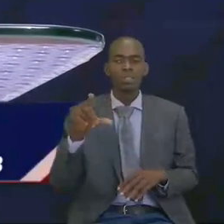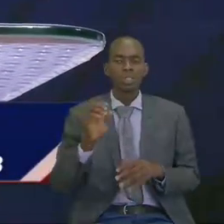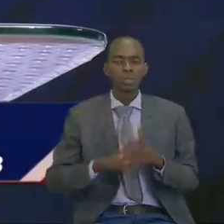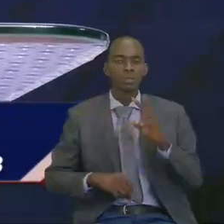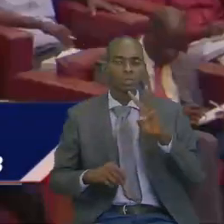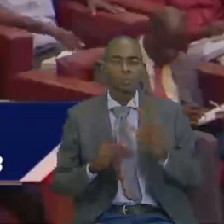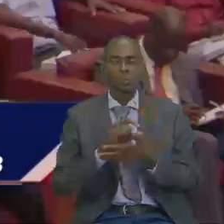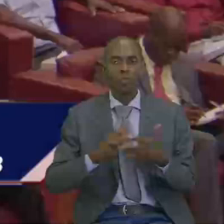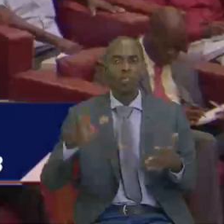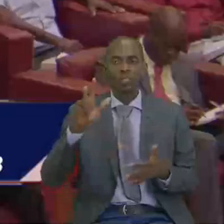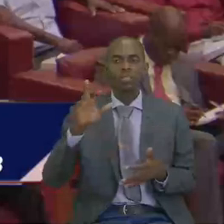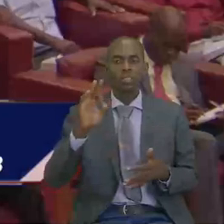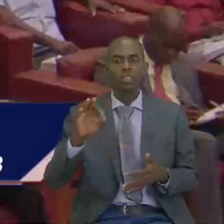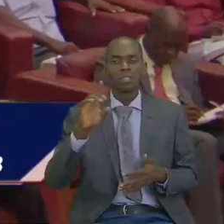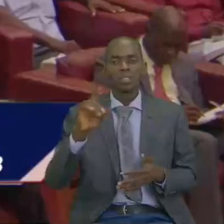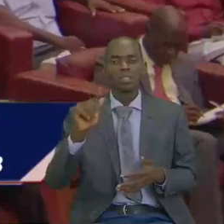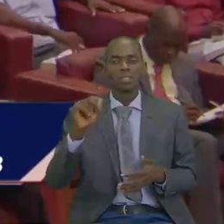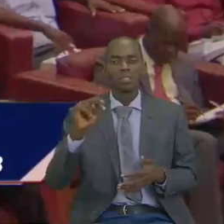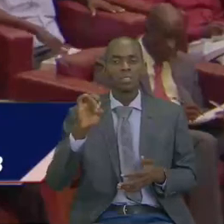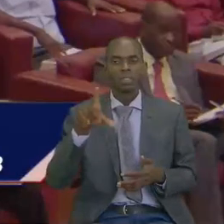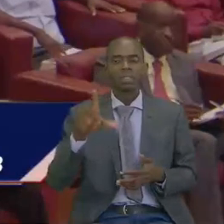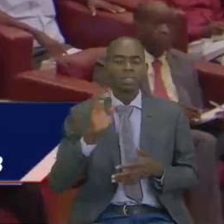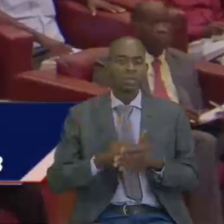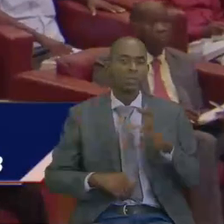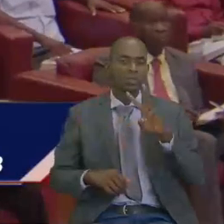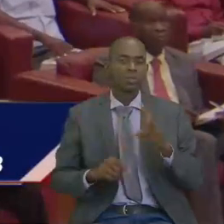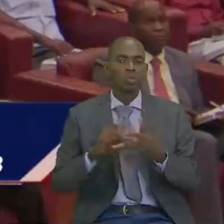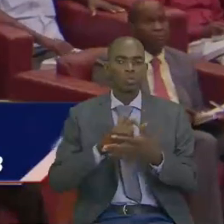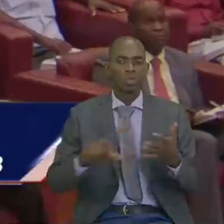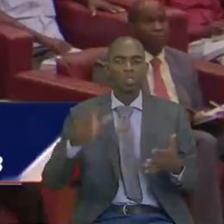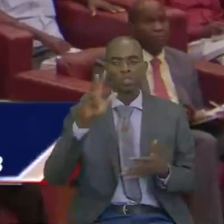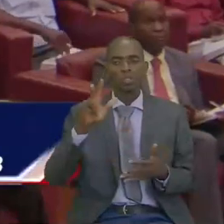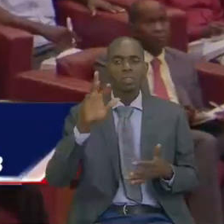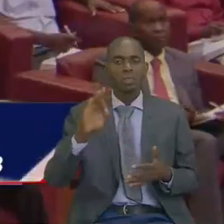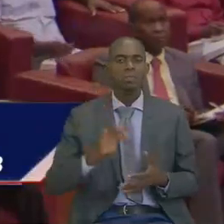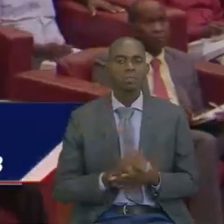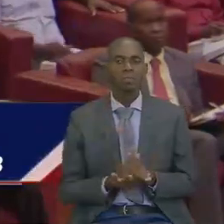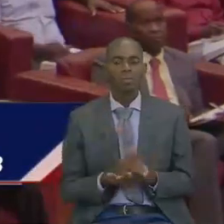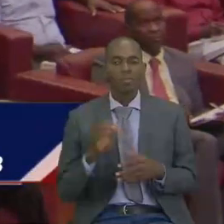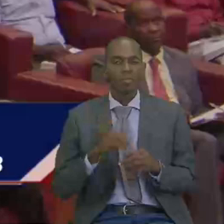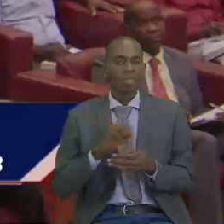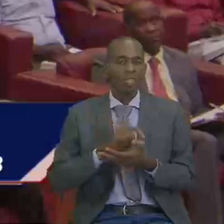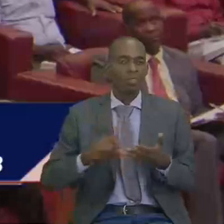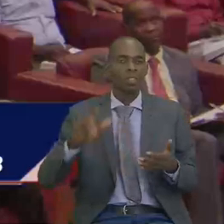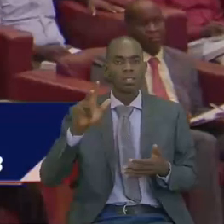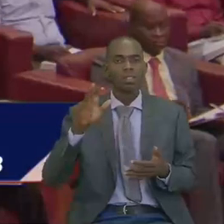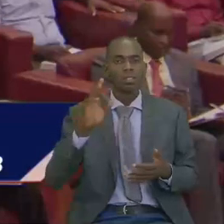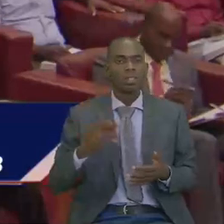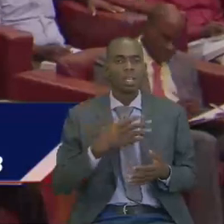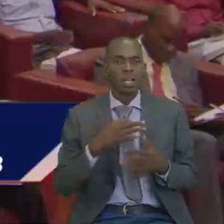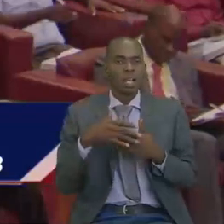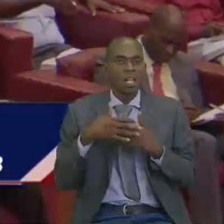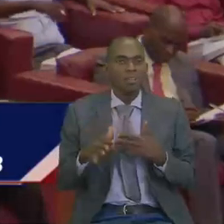Daniel chapitre 2, verset 39. Daniel 2, 39. Après